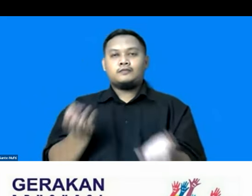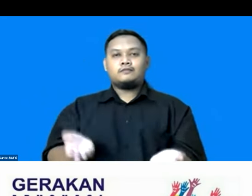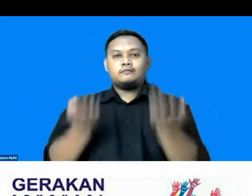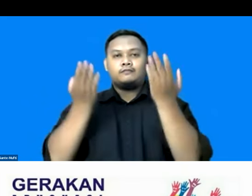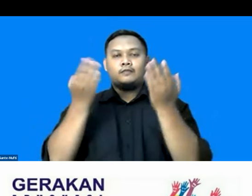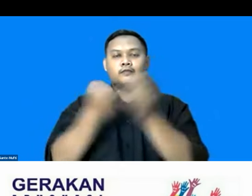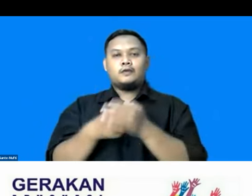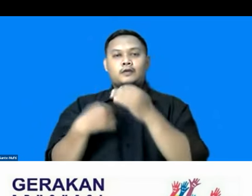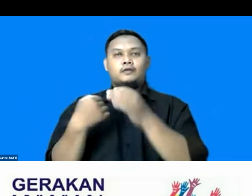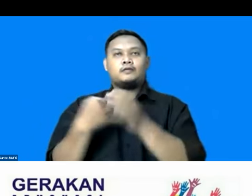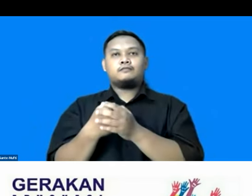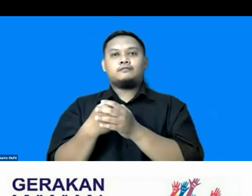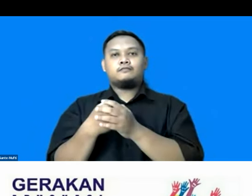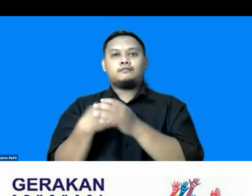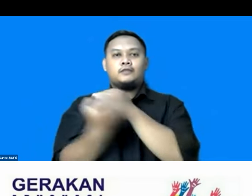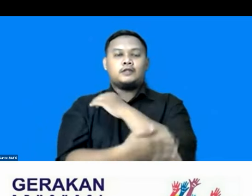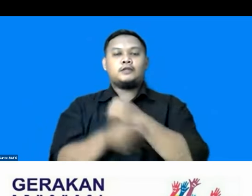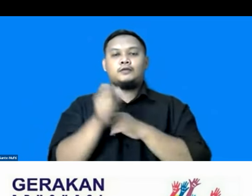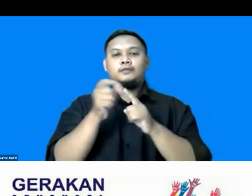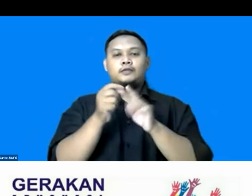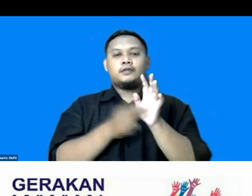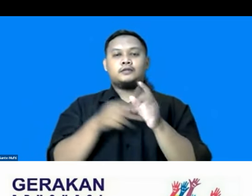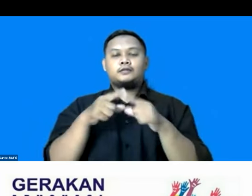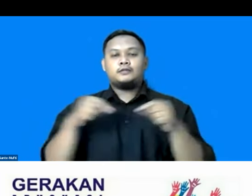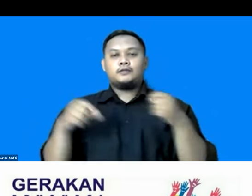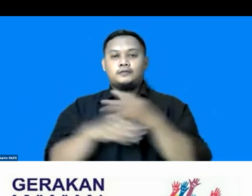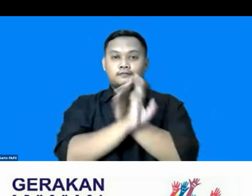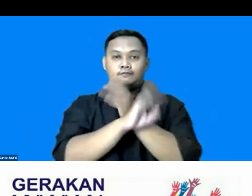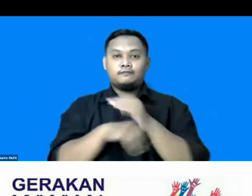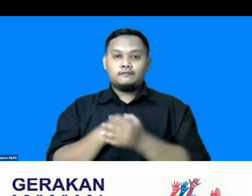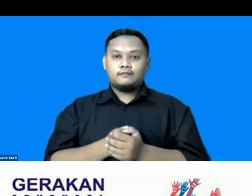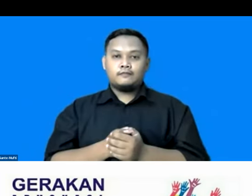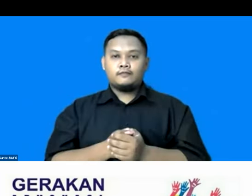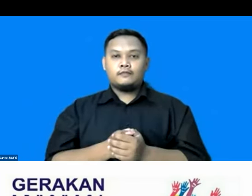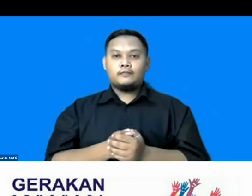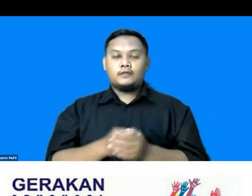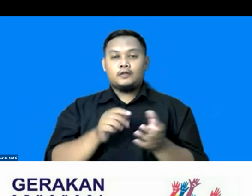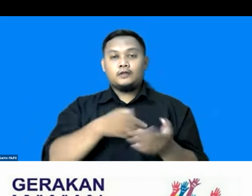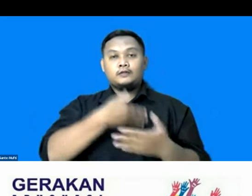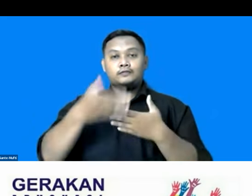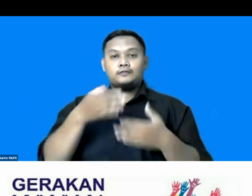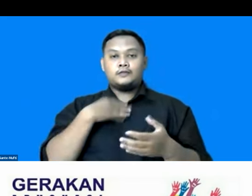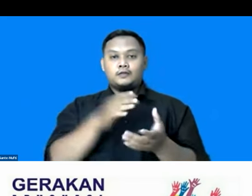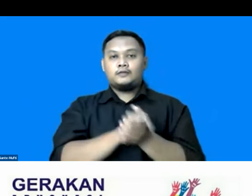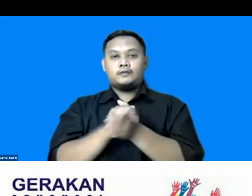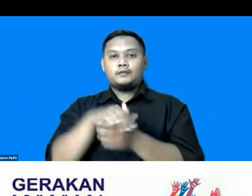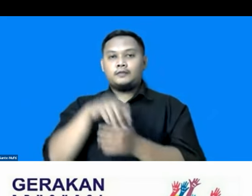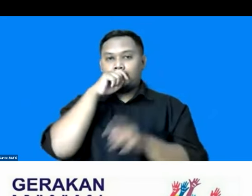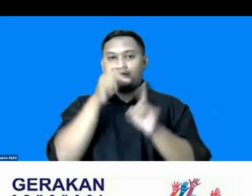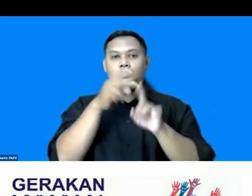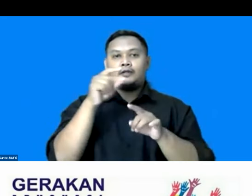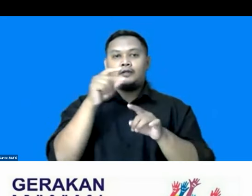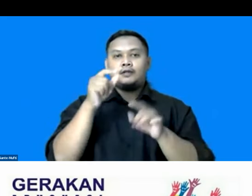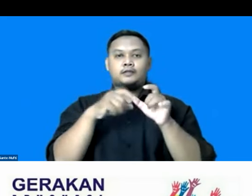Nasional Veteran Jawa Timur. Berikutnya saya akan memperkenalkan Pak Herson. Selamat siang